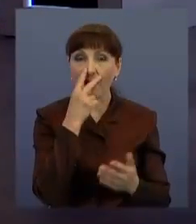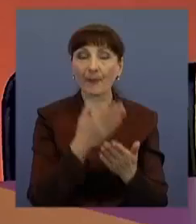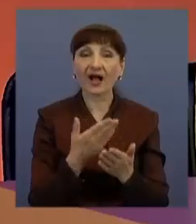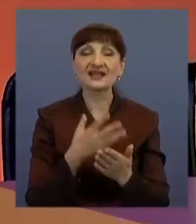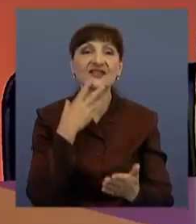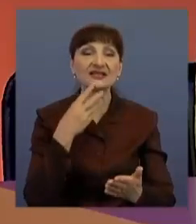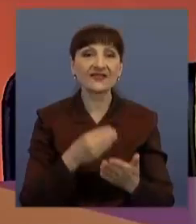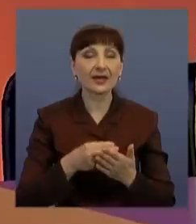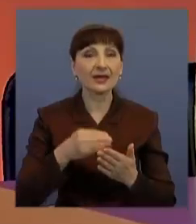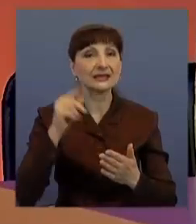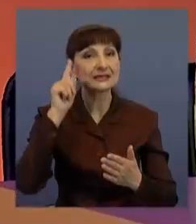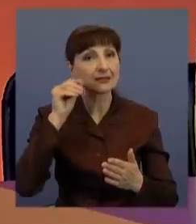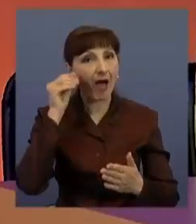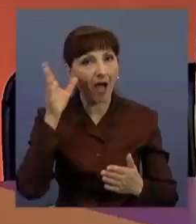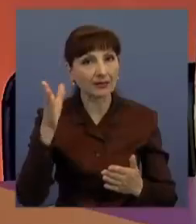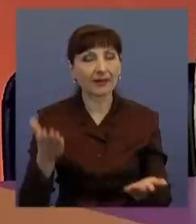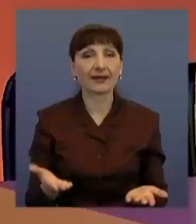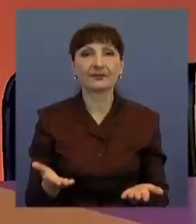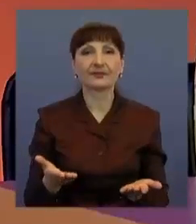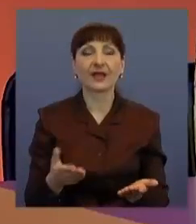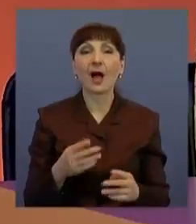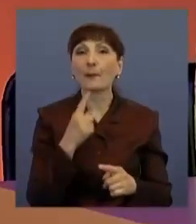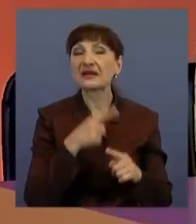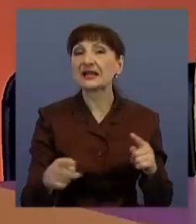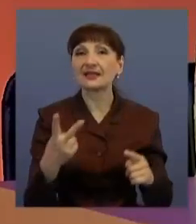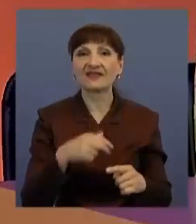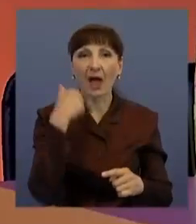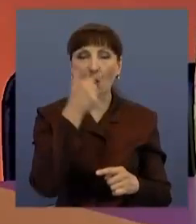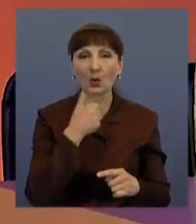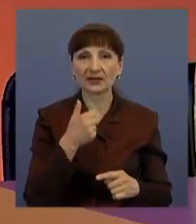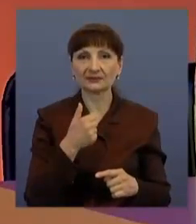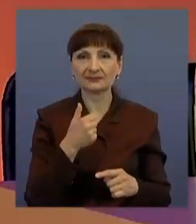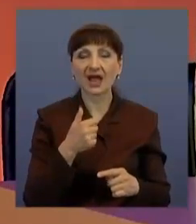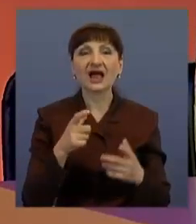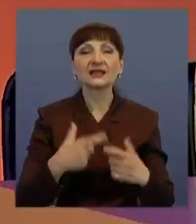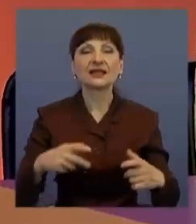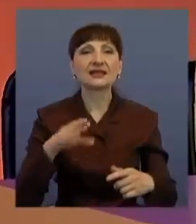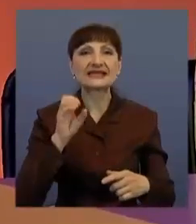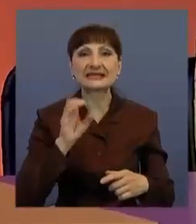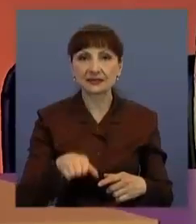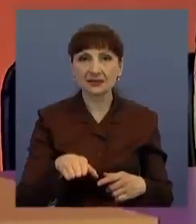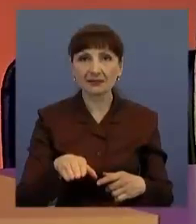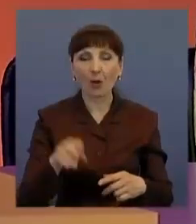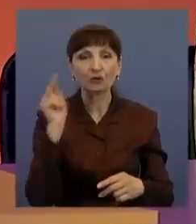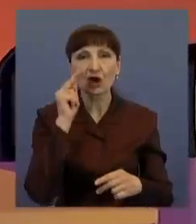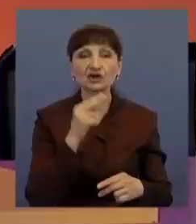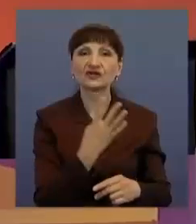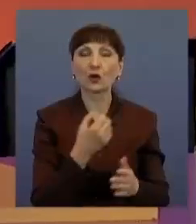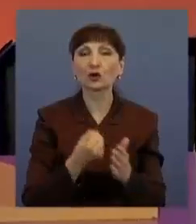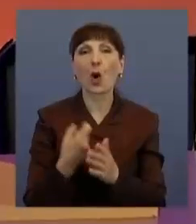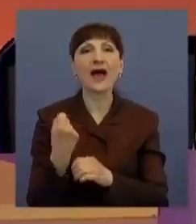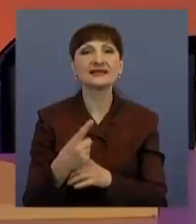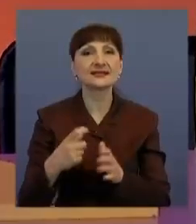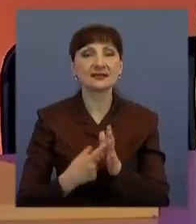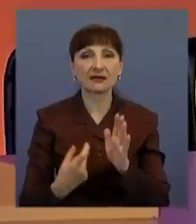свои знания. Тем более последние 2 года на тестирование учащихся с 4 по 11